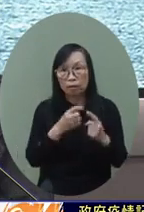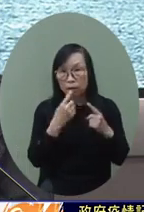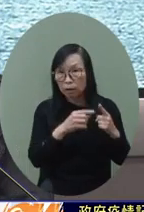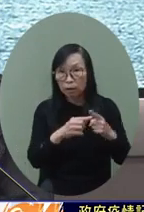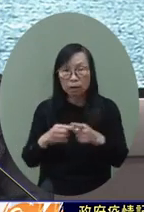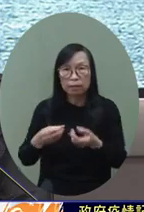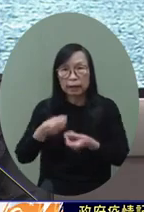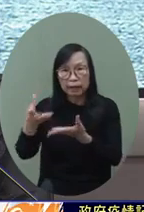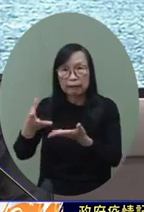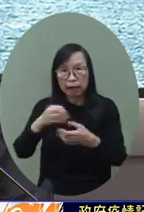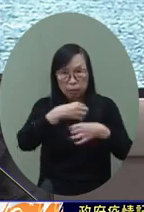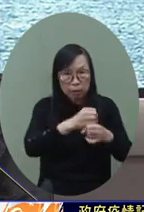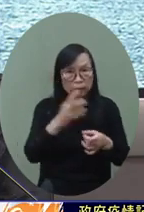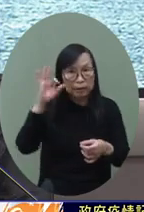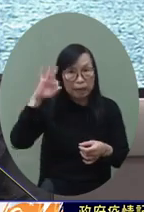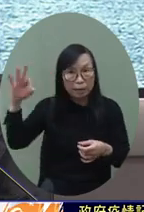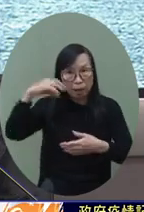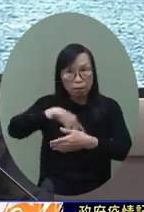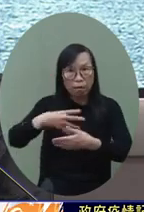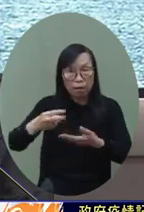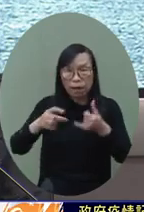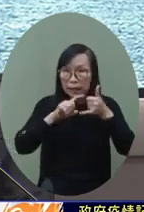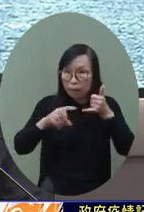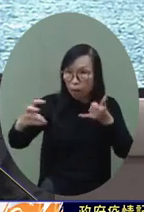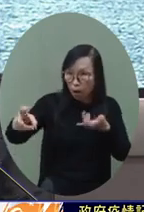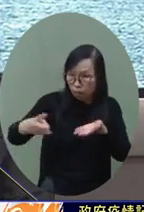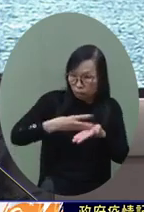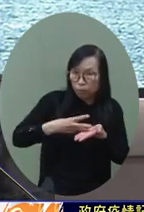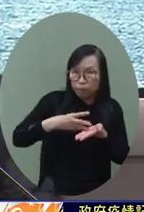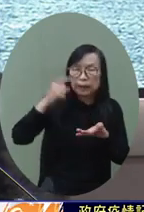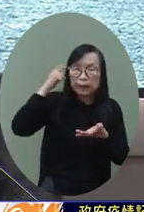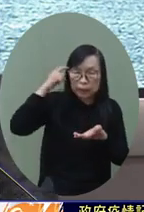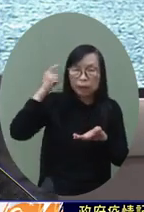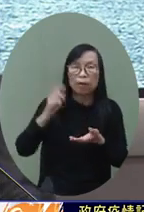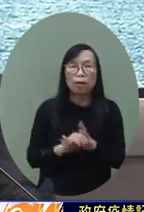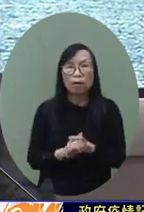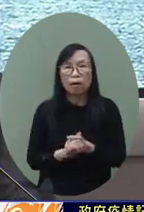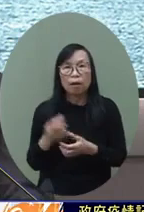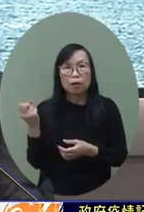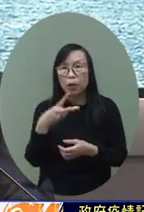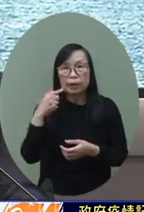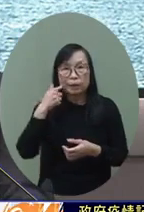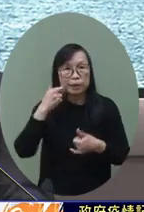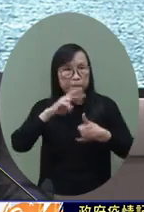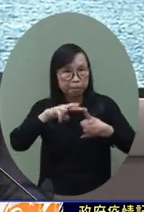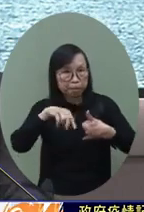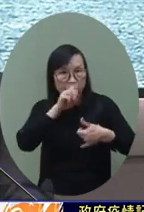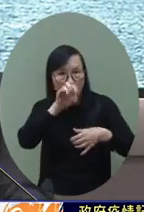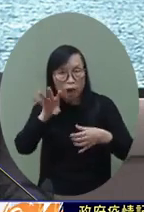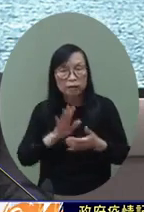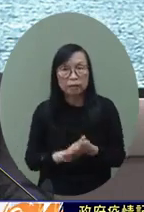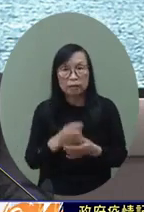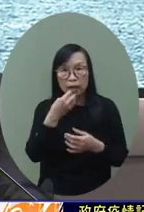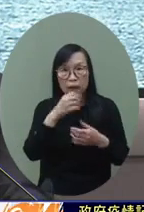樣本之後3日內收到電話的短訊通知。我再次強調，陽性結果的